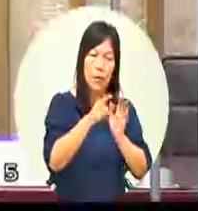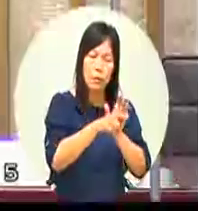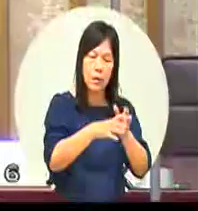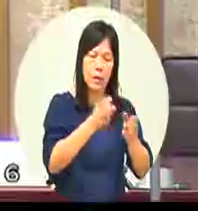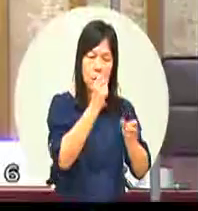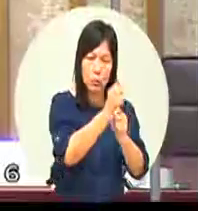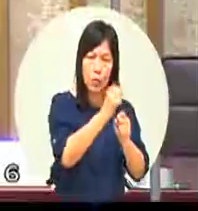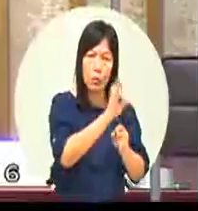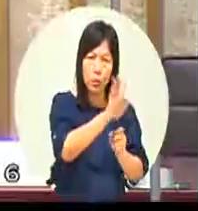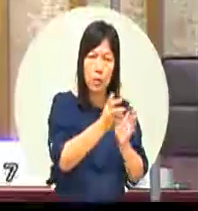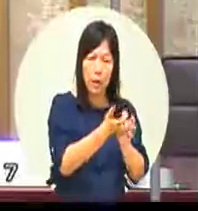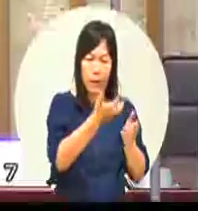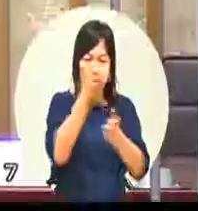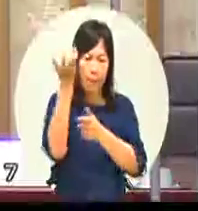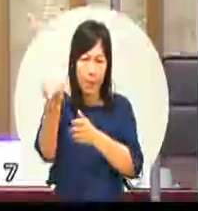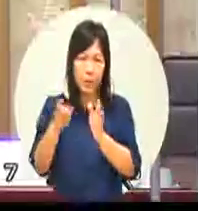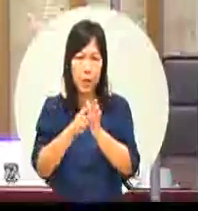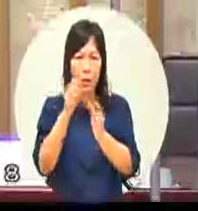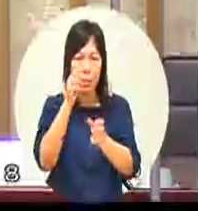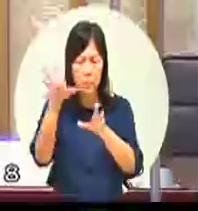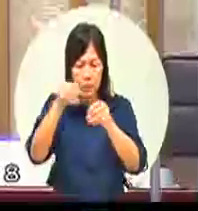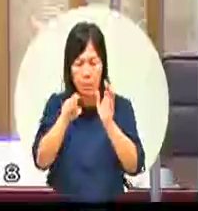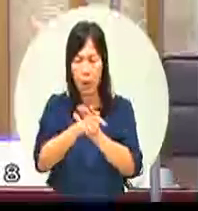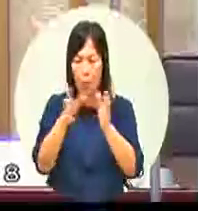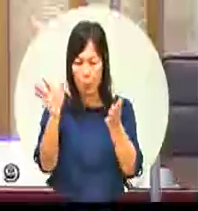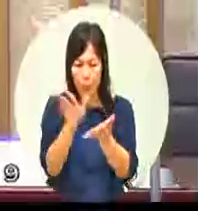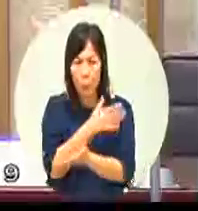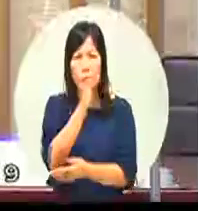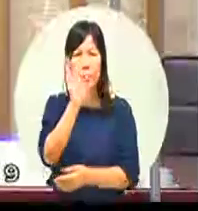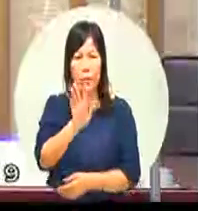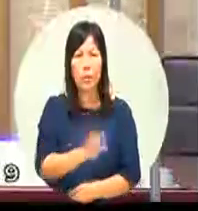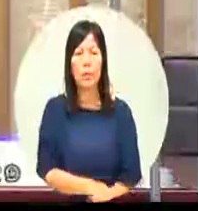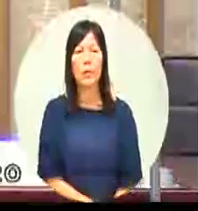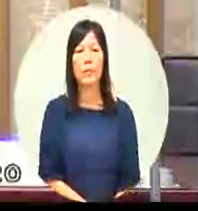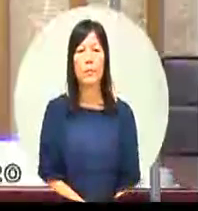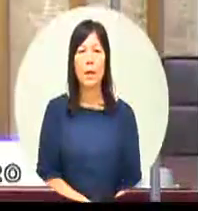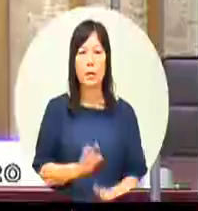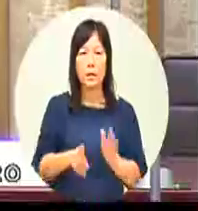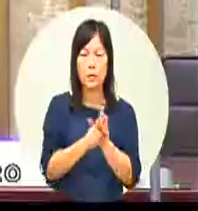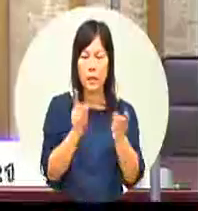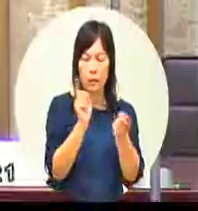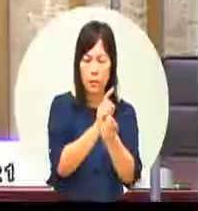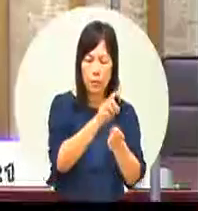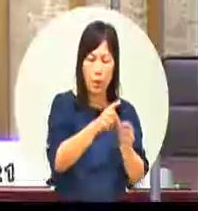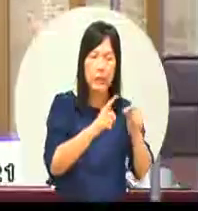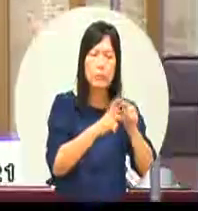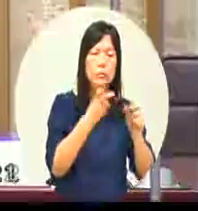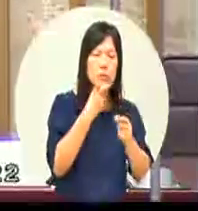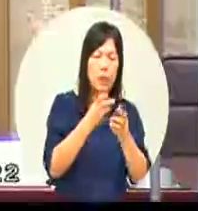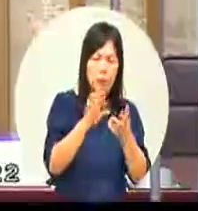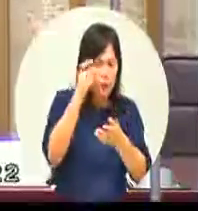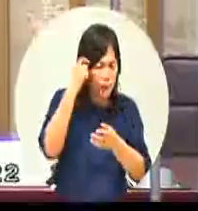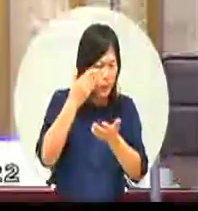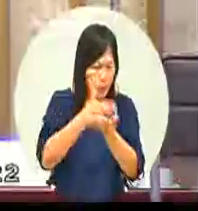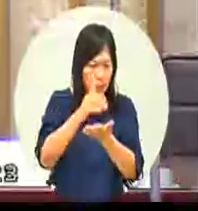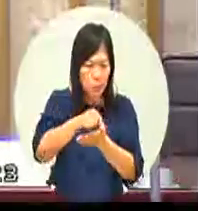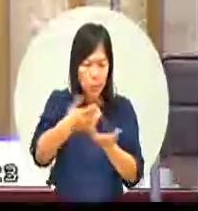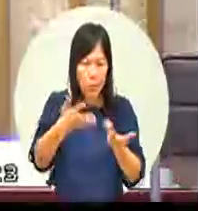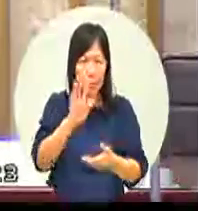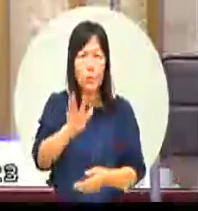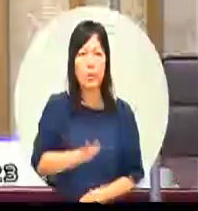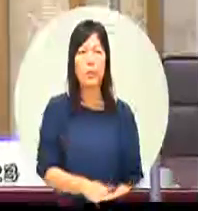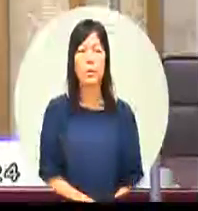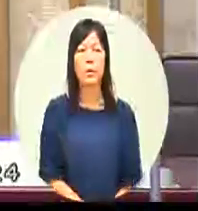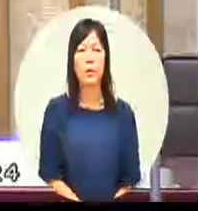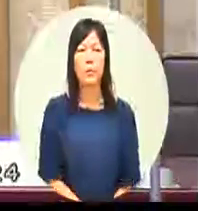有很多资料是过去都不见的，所以现在就是我们现在目前正跟营建署在克服这件事情。那所谓回归这件事情当